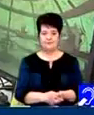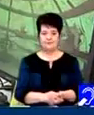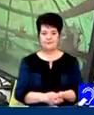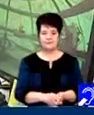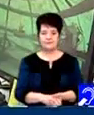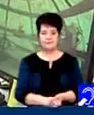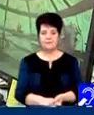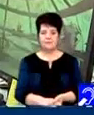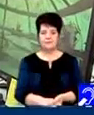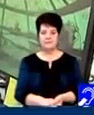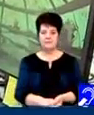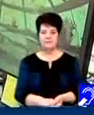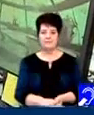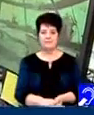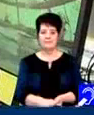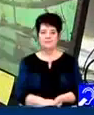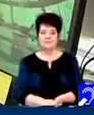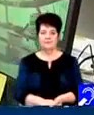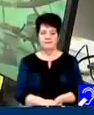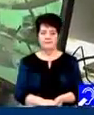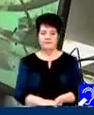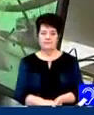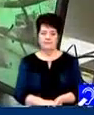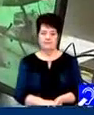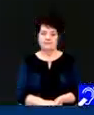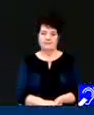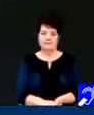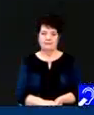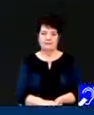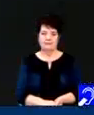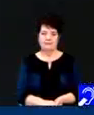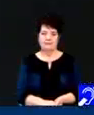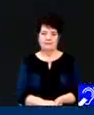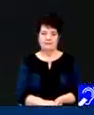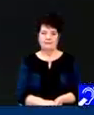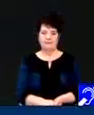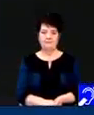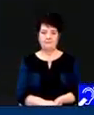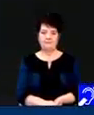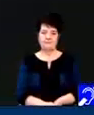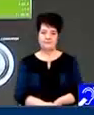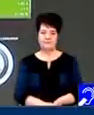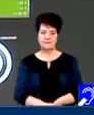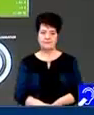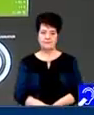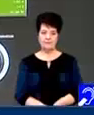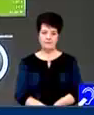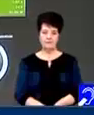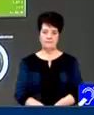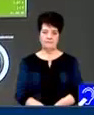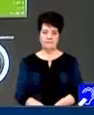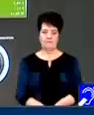che inquadra l'ambiente interno in questo momento e dei parametri di registrazione dell'umidità, della